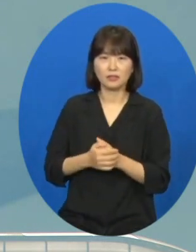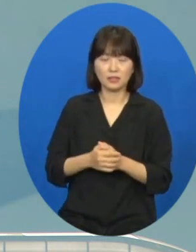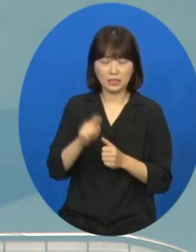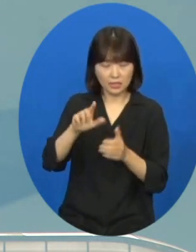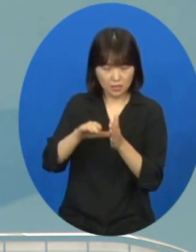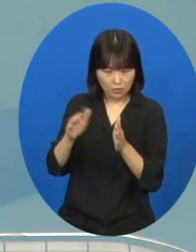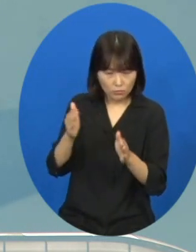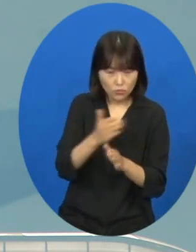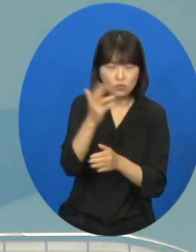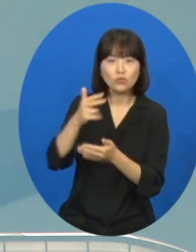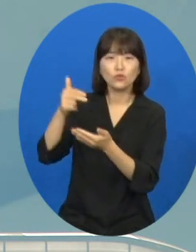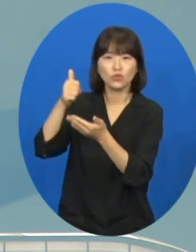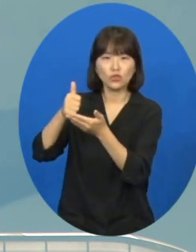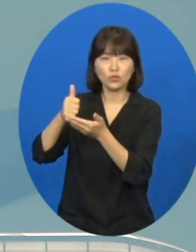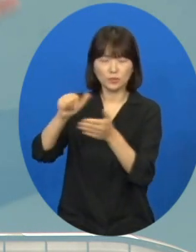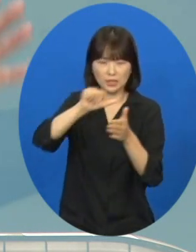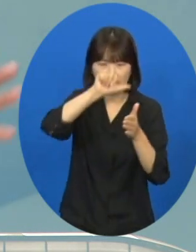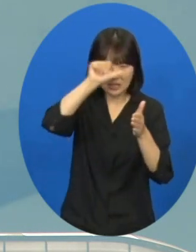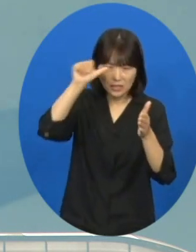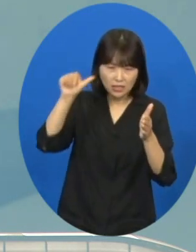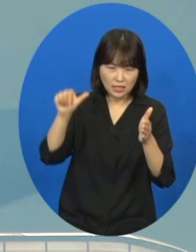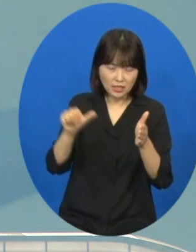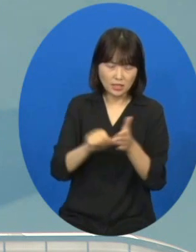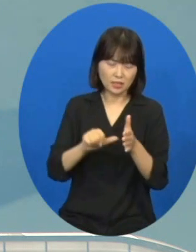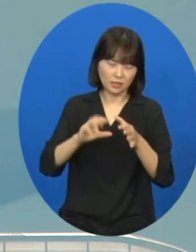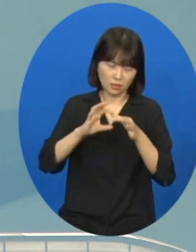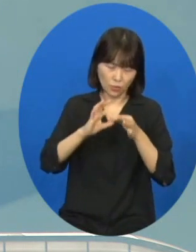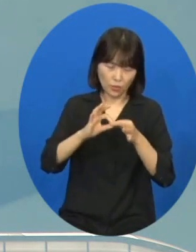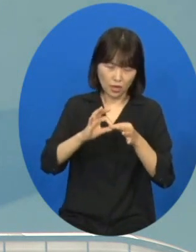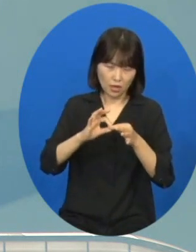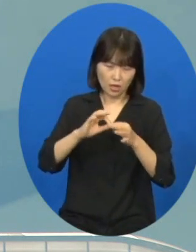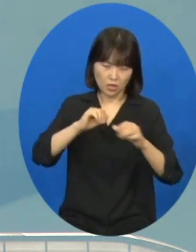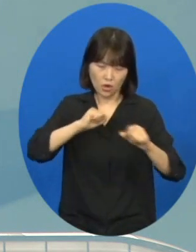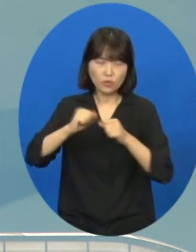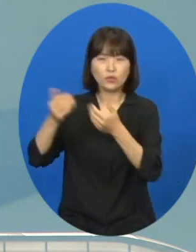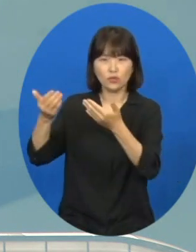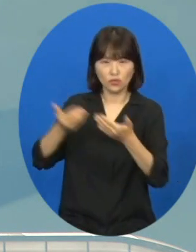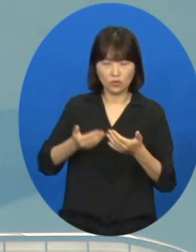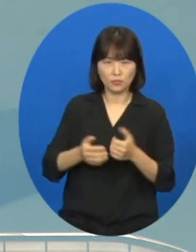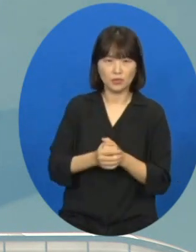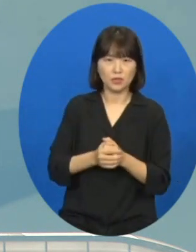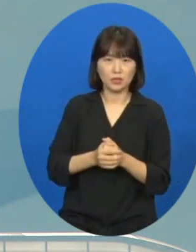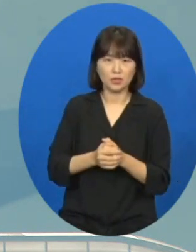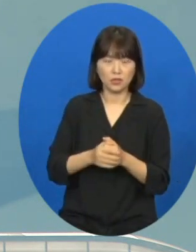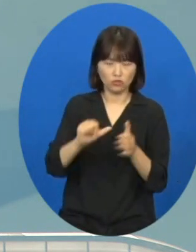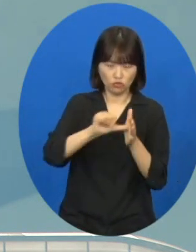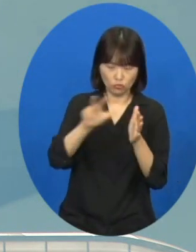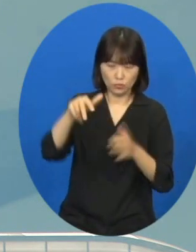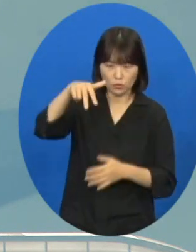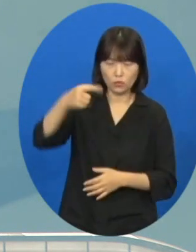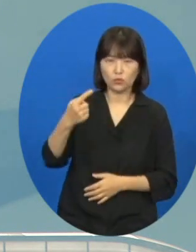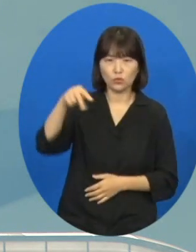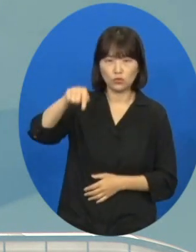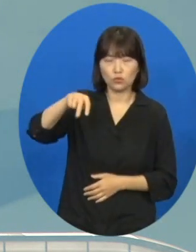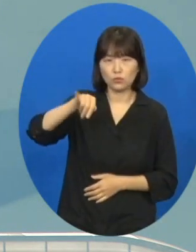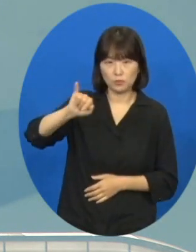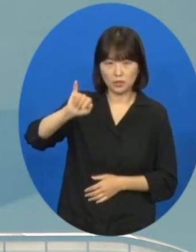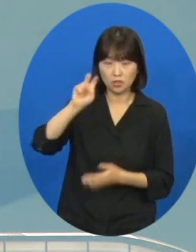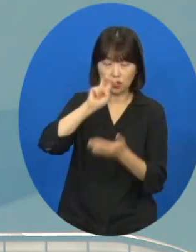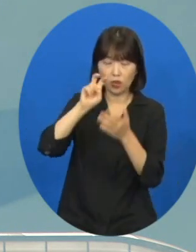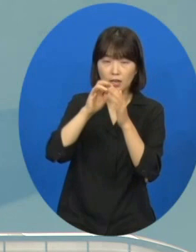주님은 인생 전체를 통해서 역사하세요. 조수미 씨가 유럽에 유학을